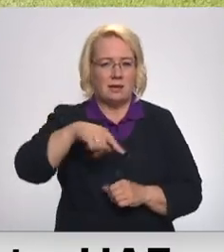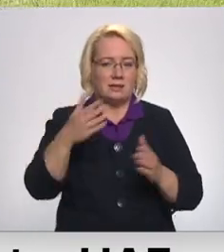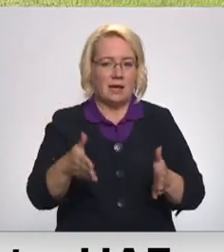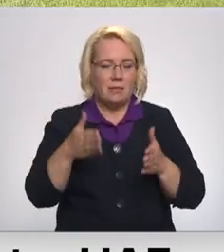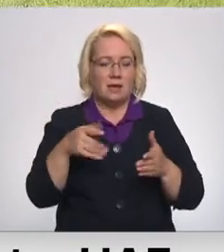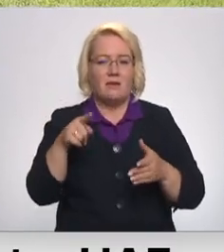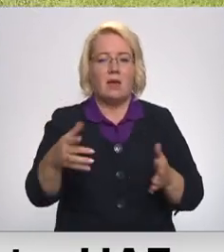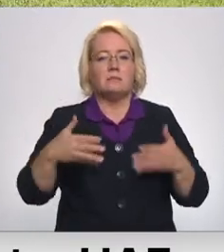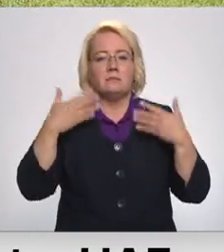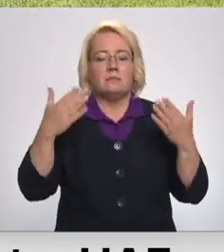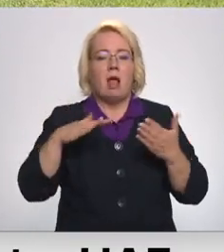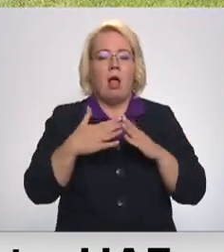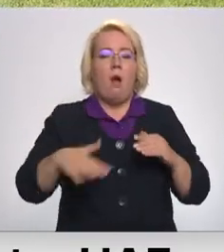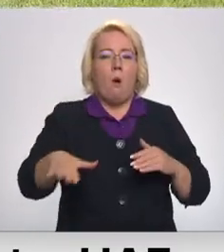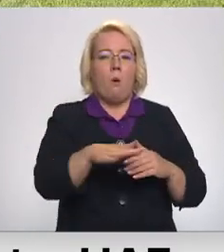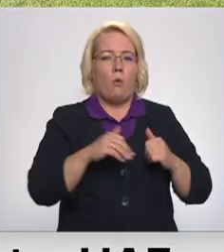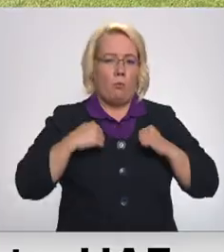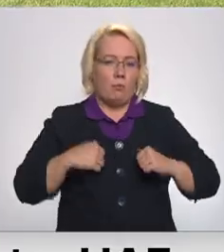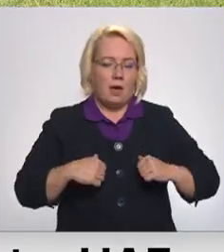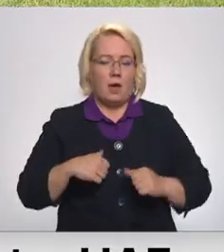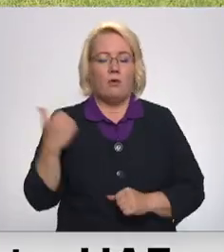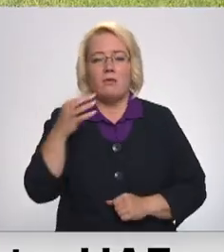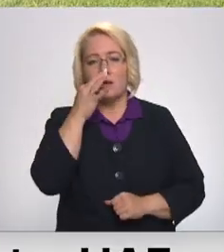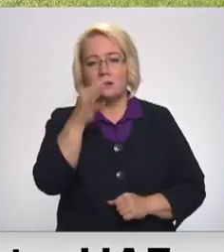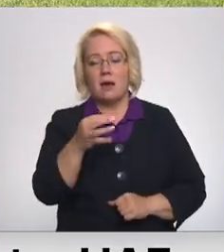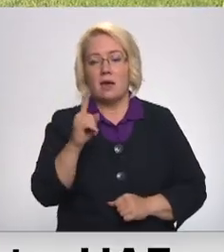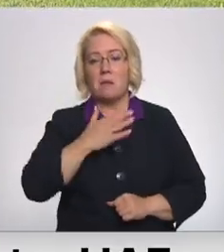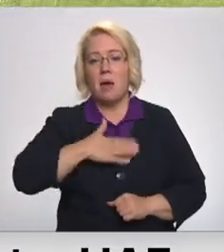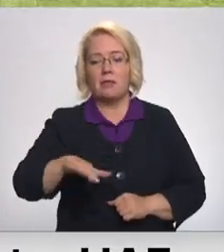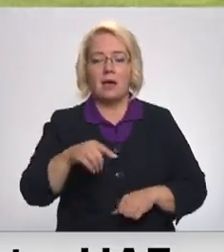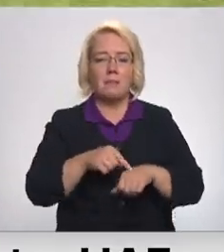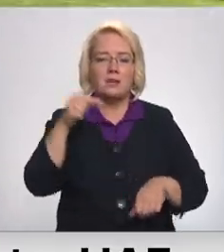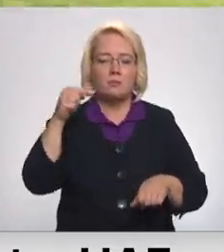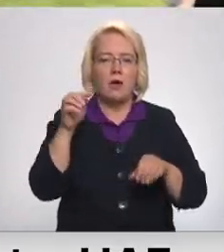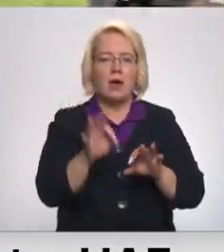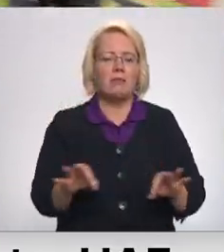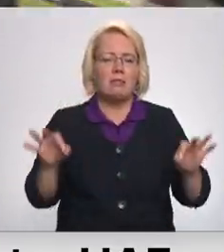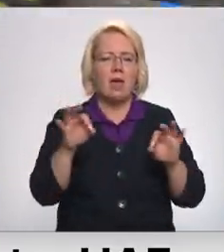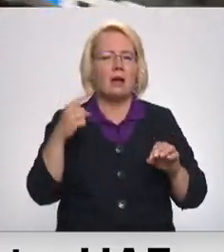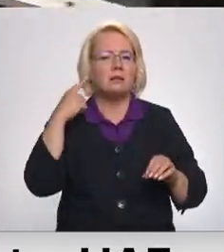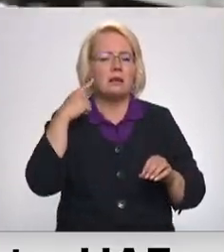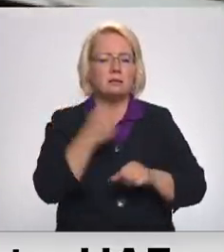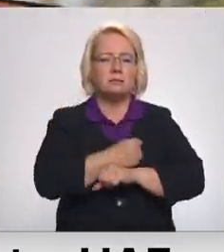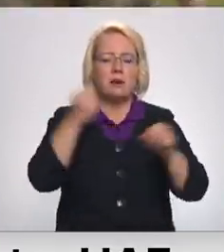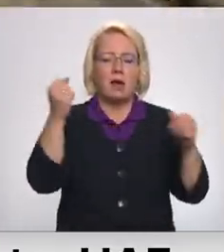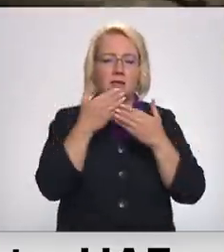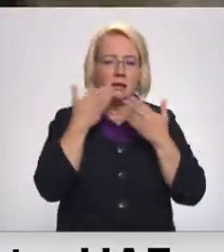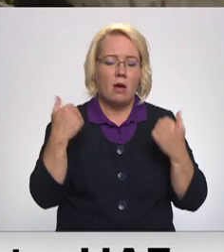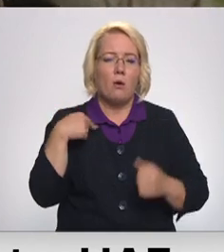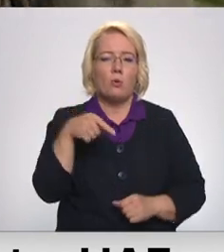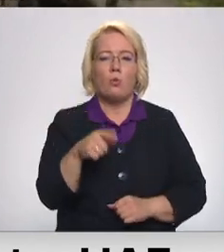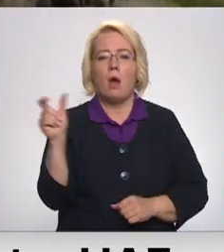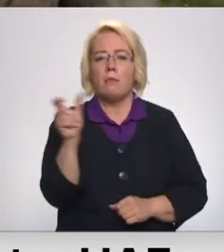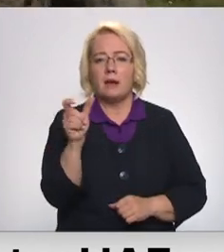Latvijas lauku mieru. Ir patīkami izbaudīt, ka nekas neskan, nav sprādzieni, un es šo